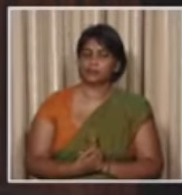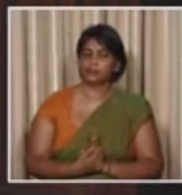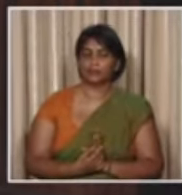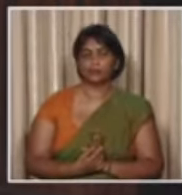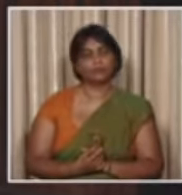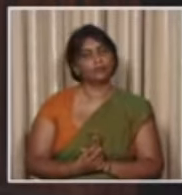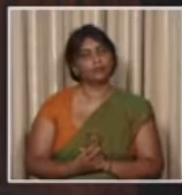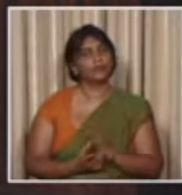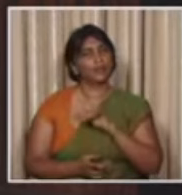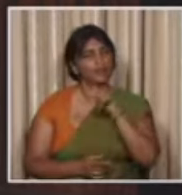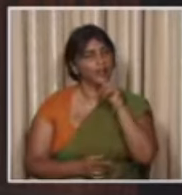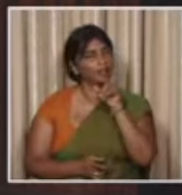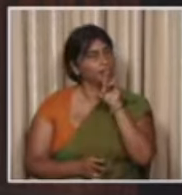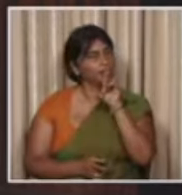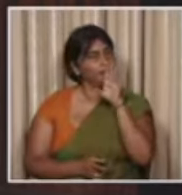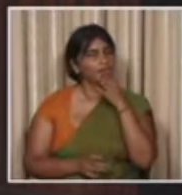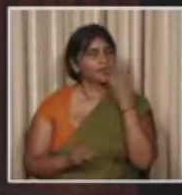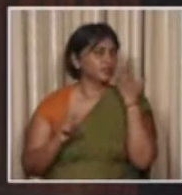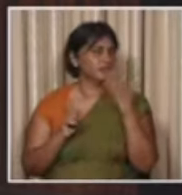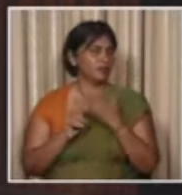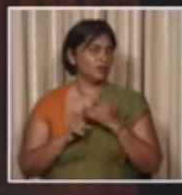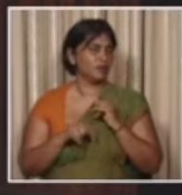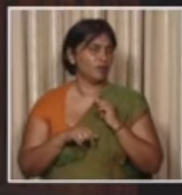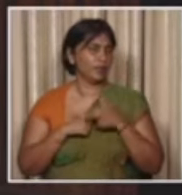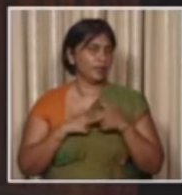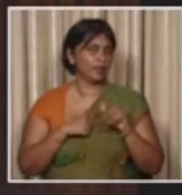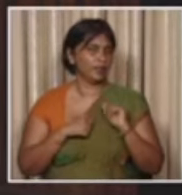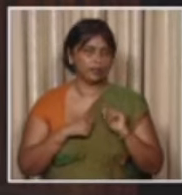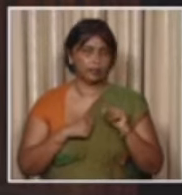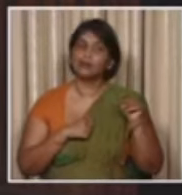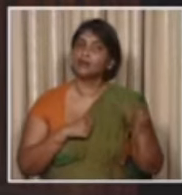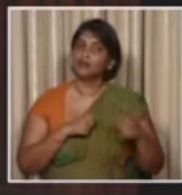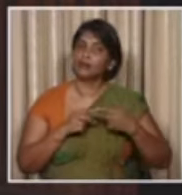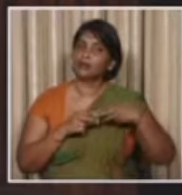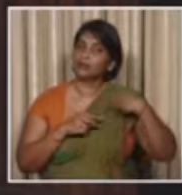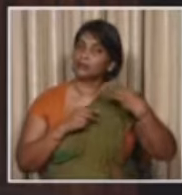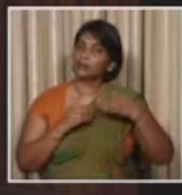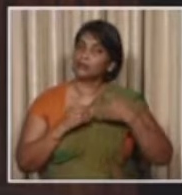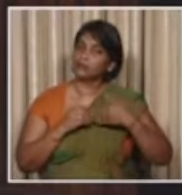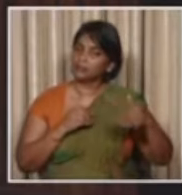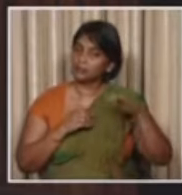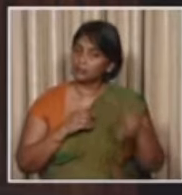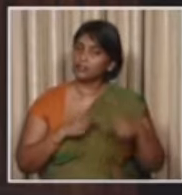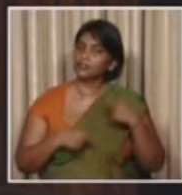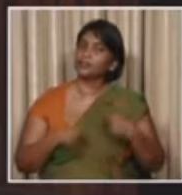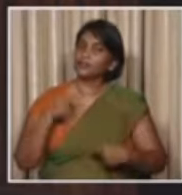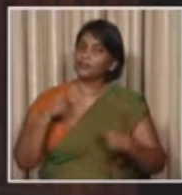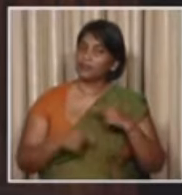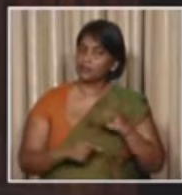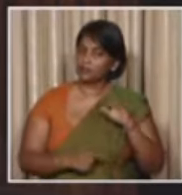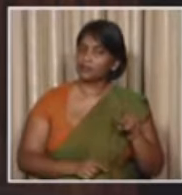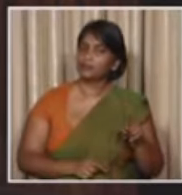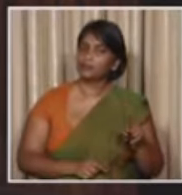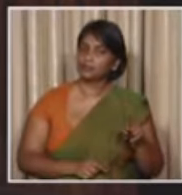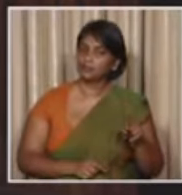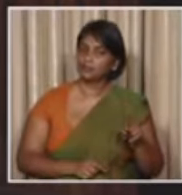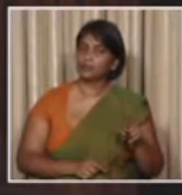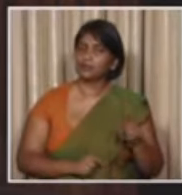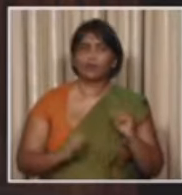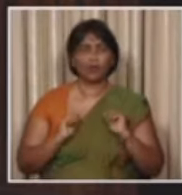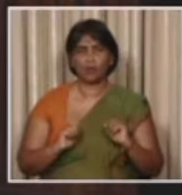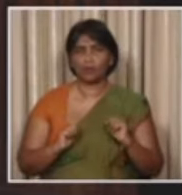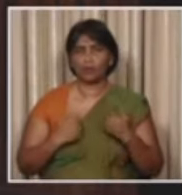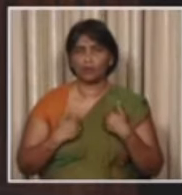ඇත්තටම ලැජ්ජාසහගත කරුණක්. මොකද හේතුව මේ දවස් තුනක් තිස්සේ අපි මේ විවාද කරන්නේ මොකද්ද? අපි